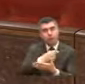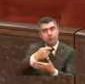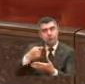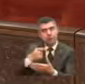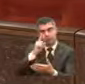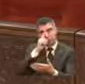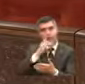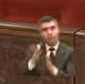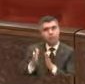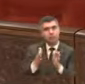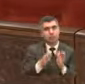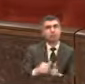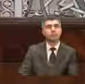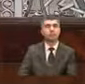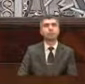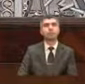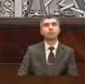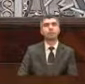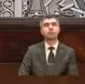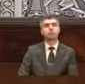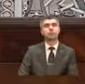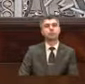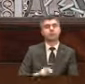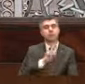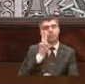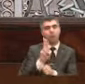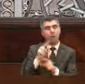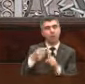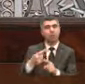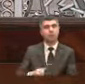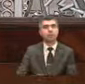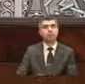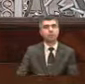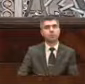شكرا. شكرا سيد الوزير. تعقيب السيد النائب المحترم.